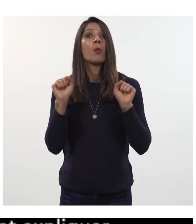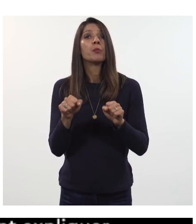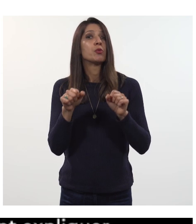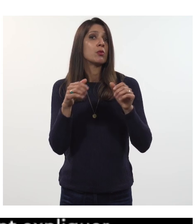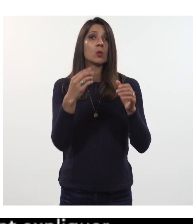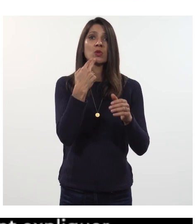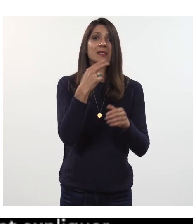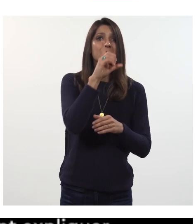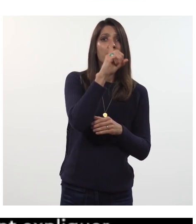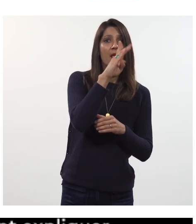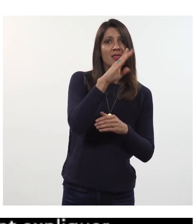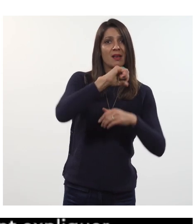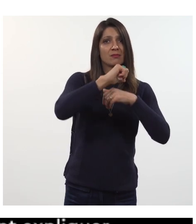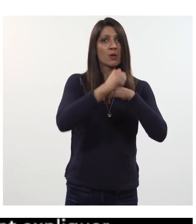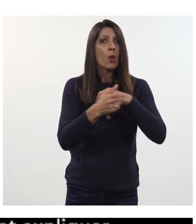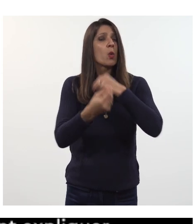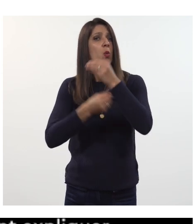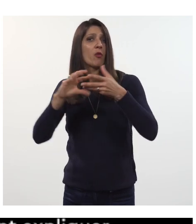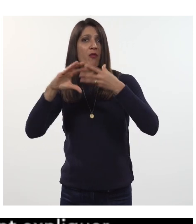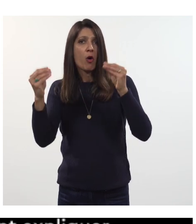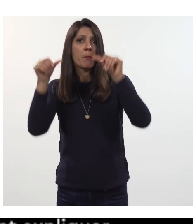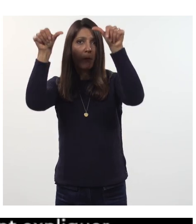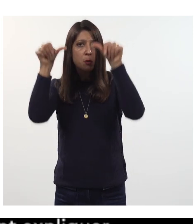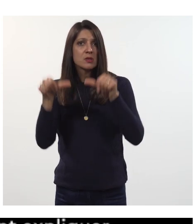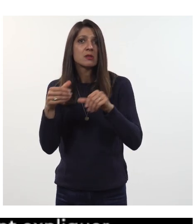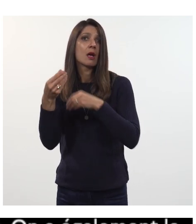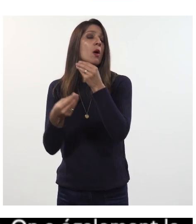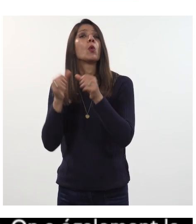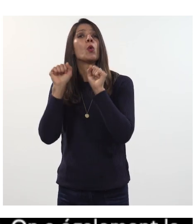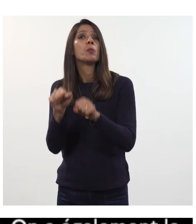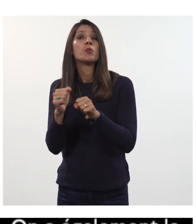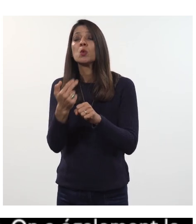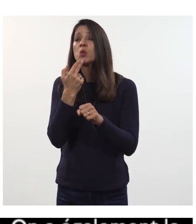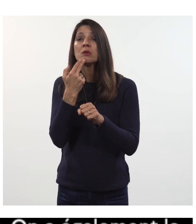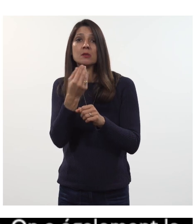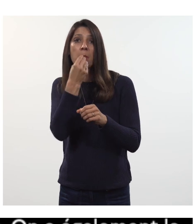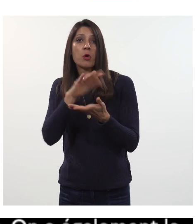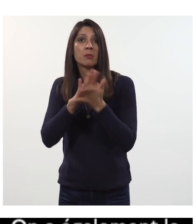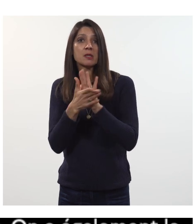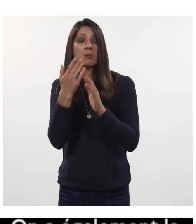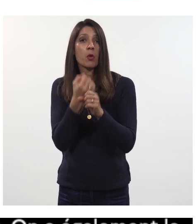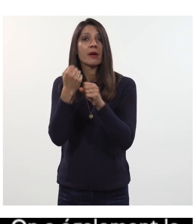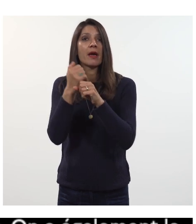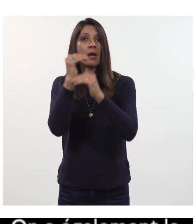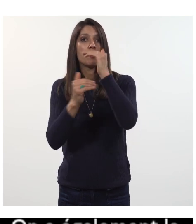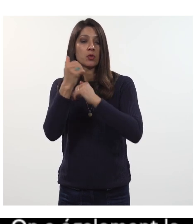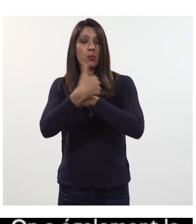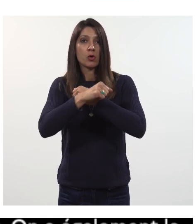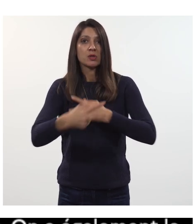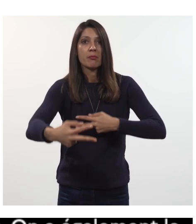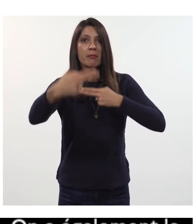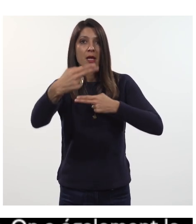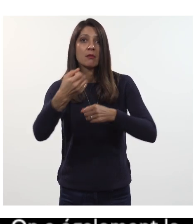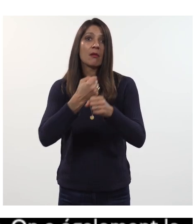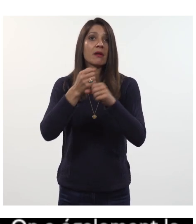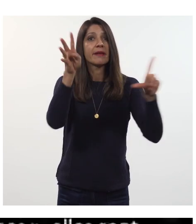Et vous pouvez avoir de bonnes idées, de bonnes pratiques pour prévoir des menus, par exemple, pour la semaine, pour organiser des tableaux. Et